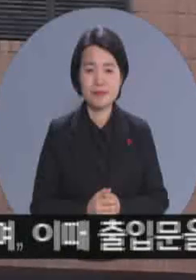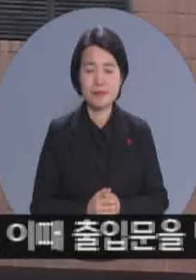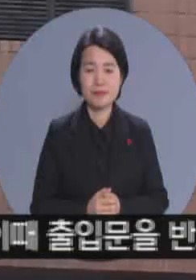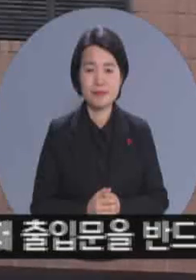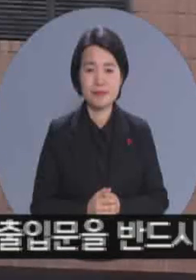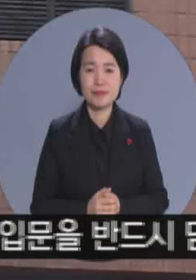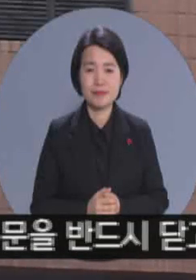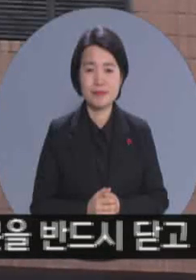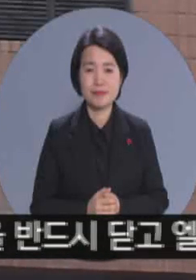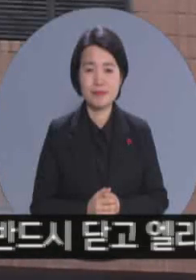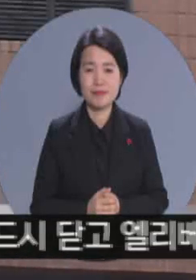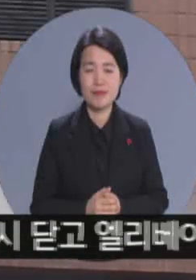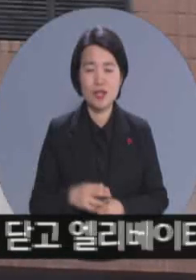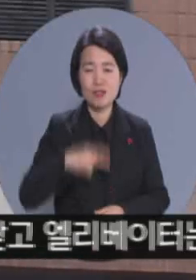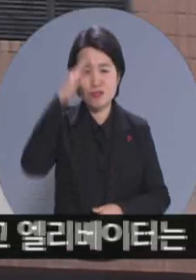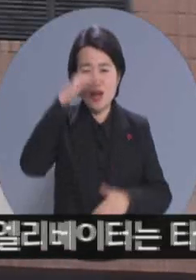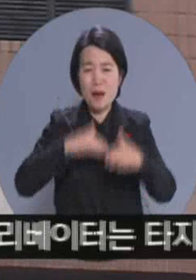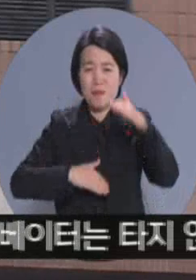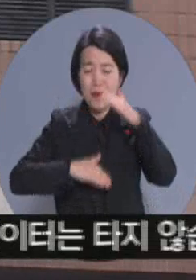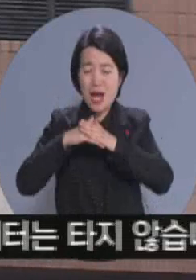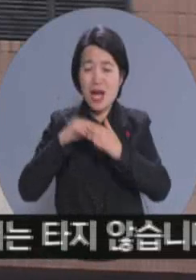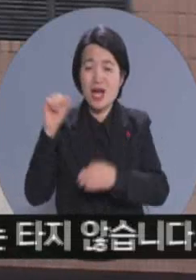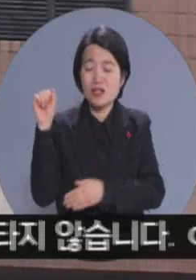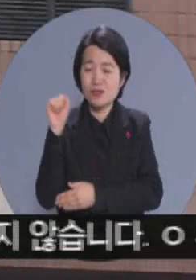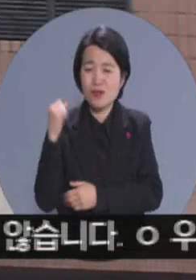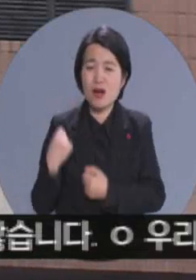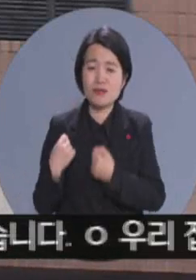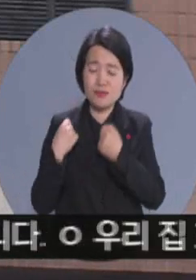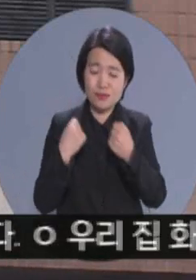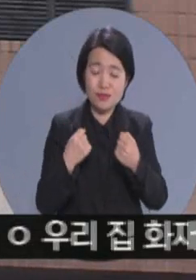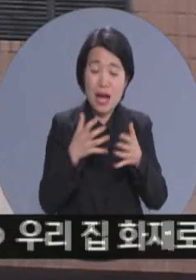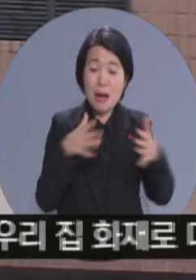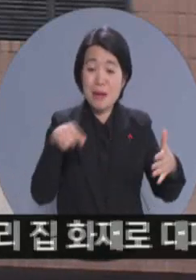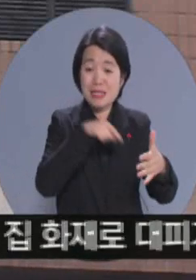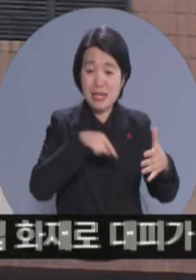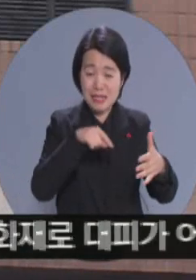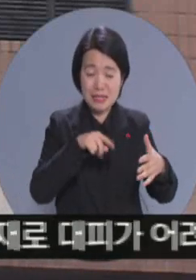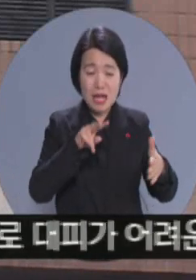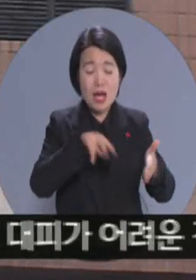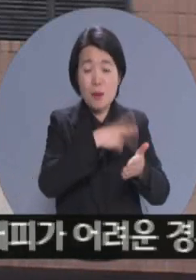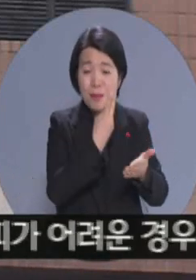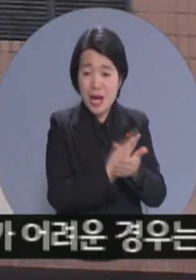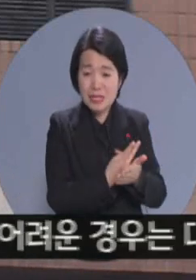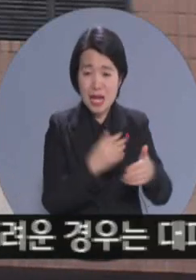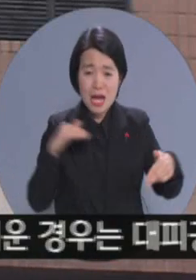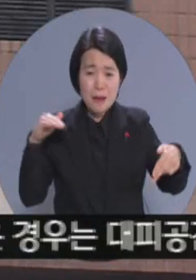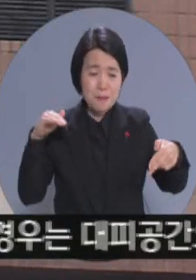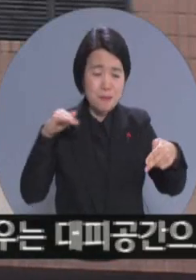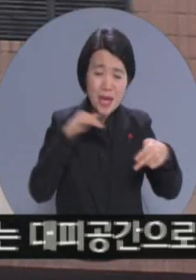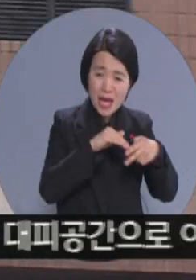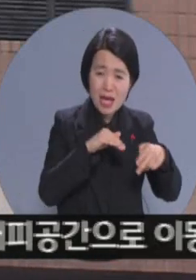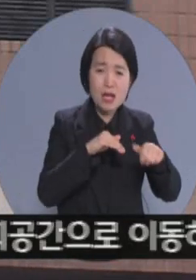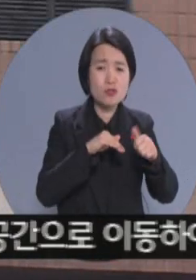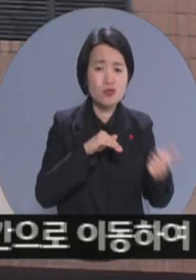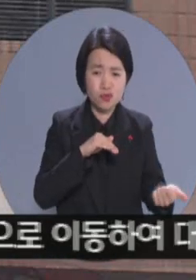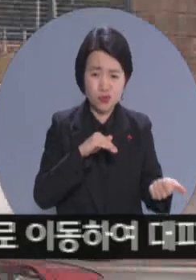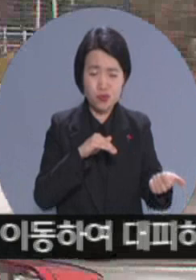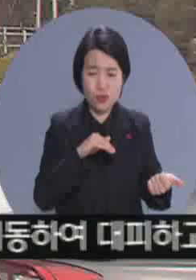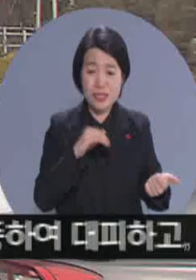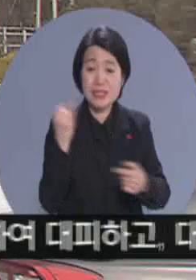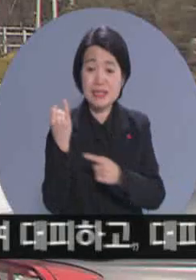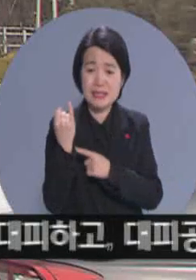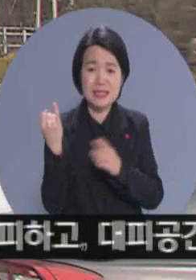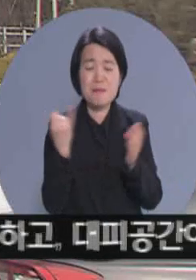최우식 술에 만취한 상태로 운전하다 아파트 단지내에서 넘어진 행인을 치어 숨지게 한 운전자가